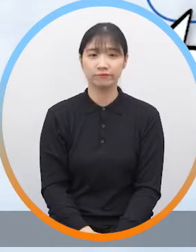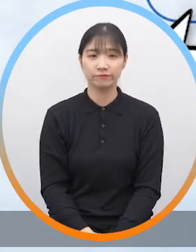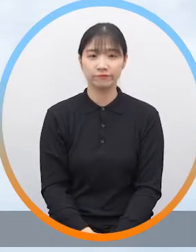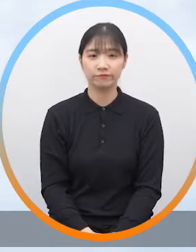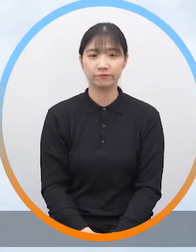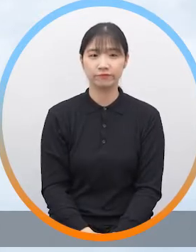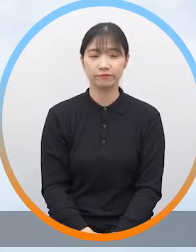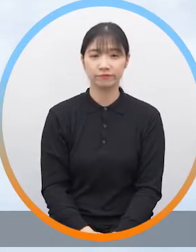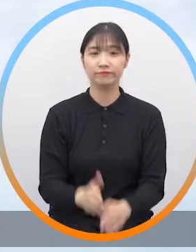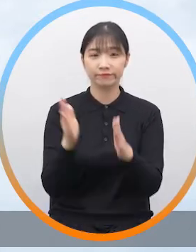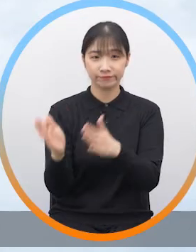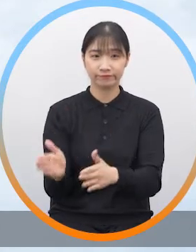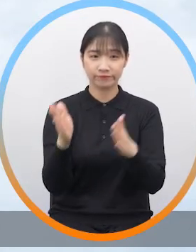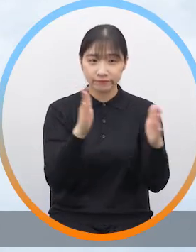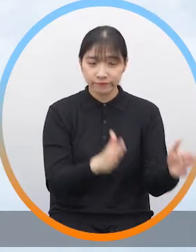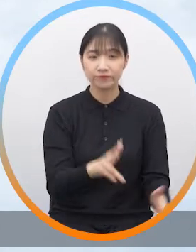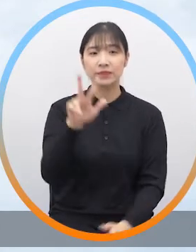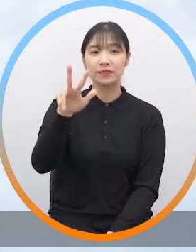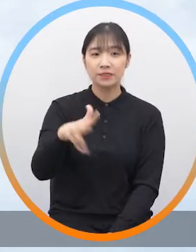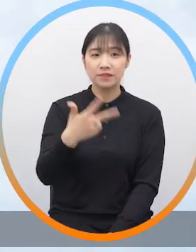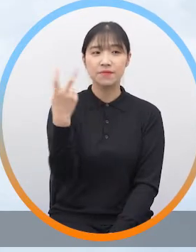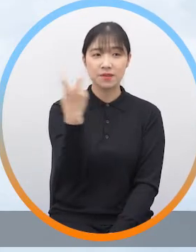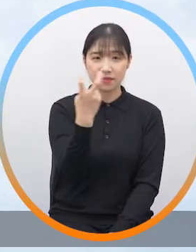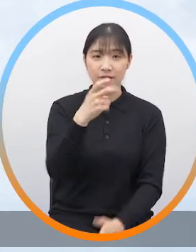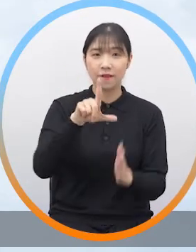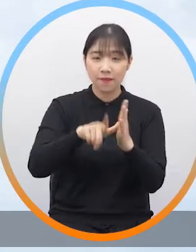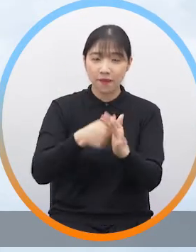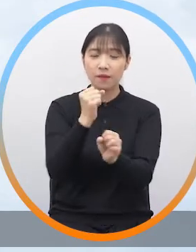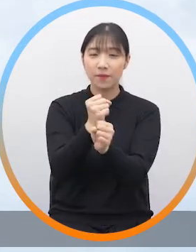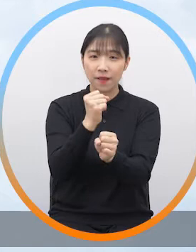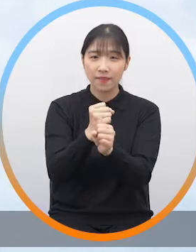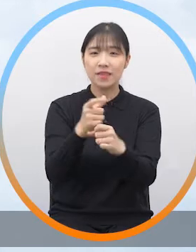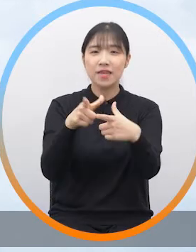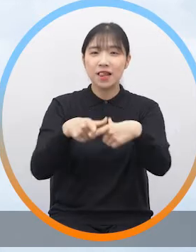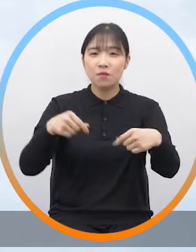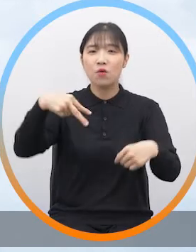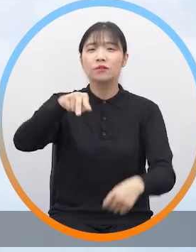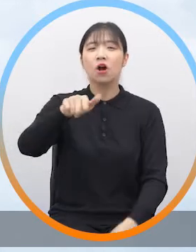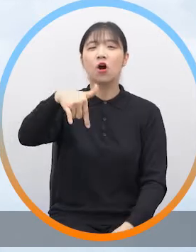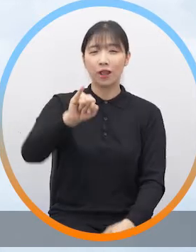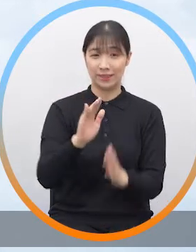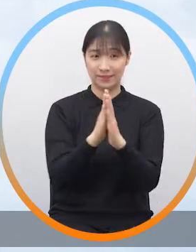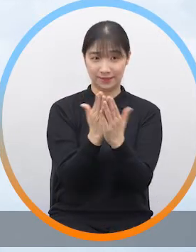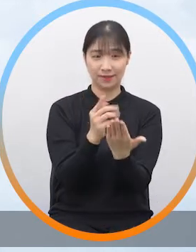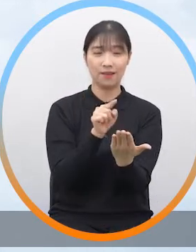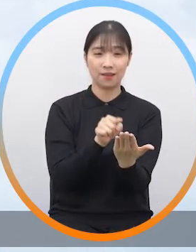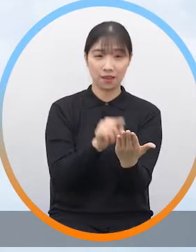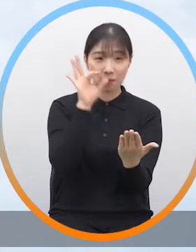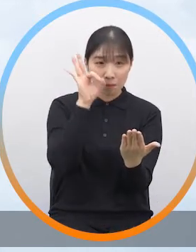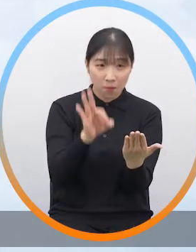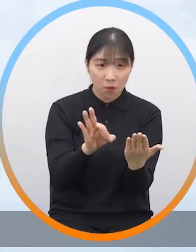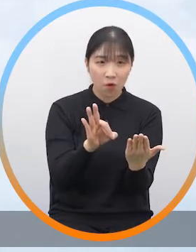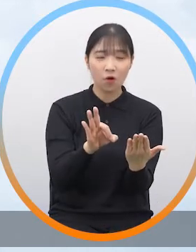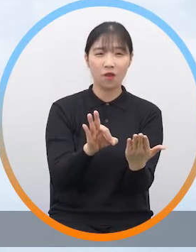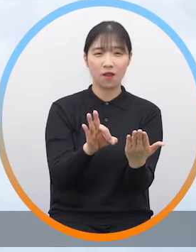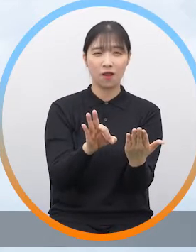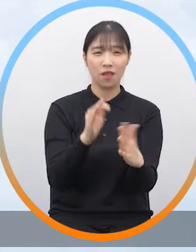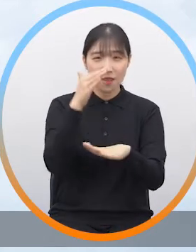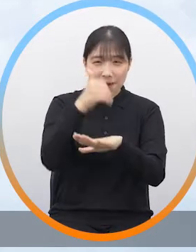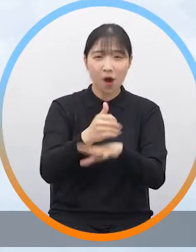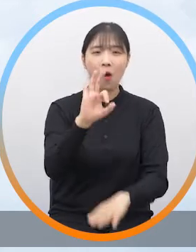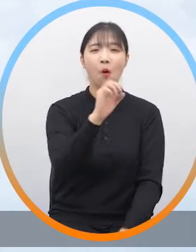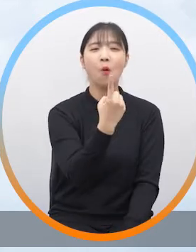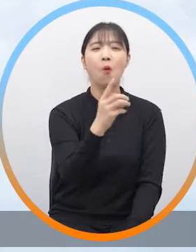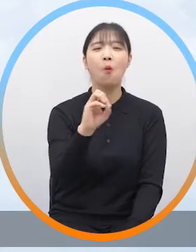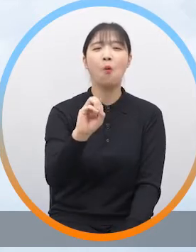있습니다. 그 다음에 720년에 편찬된 일본서기라고 하는 책이 있는데요. 여기서 비로소